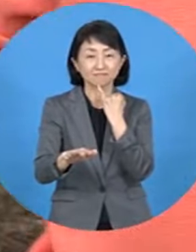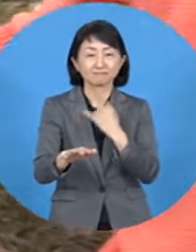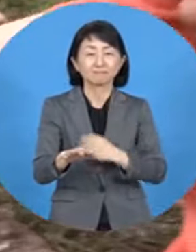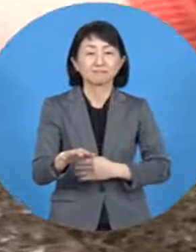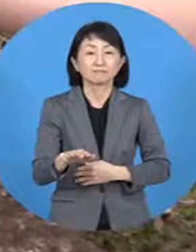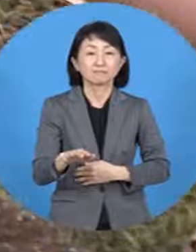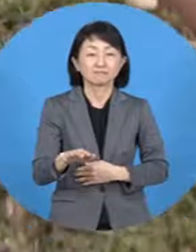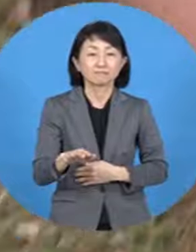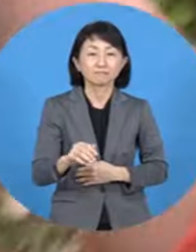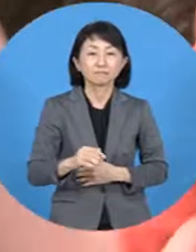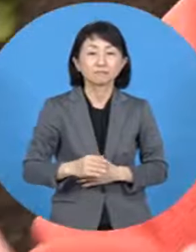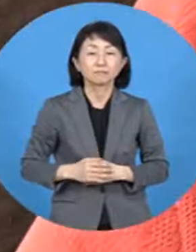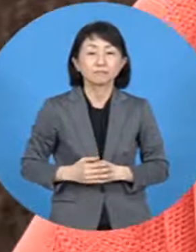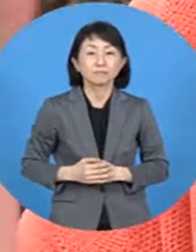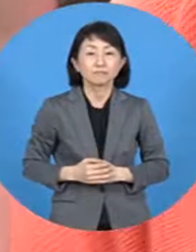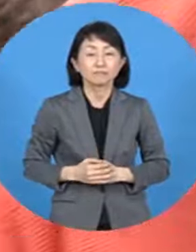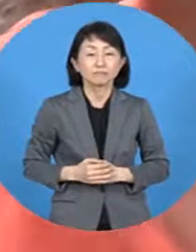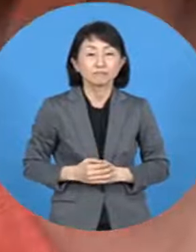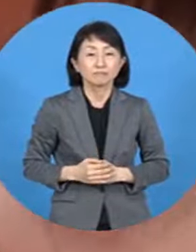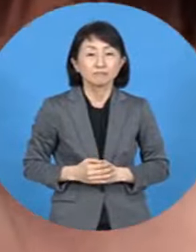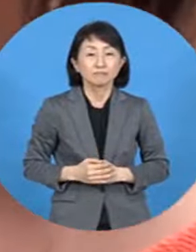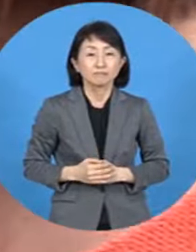い、 じゃあ帰ります。 はい、